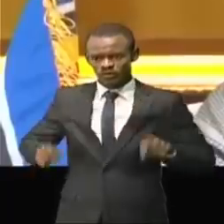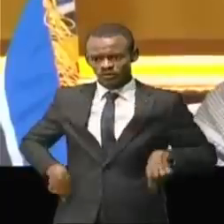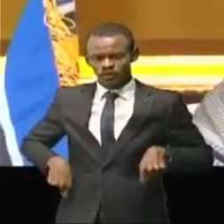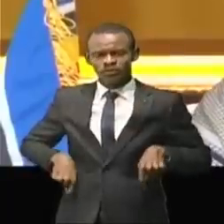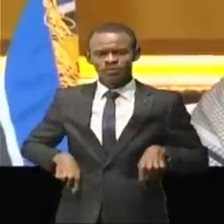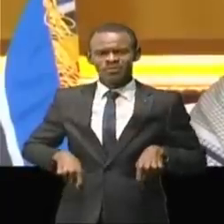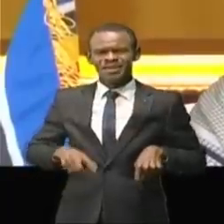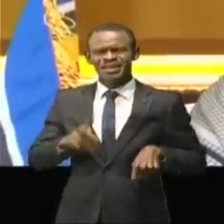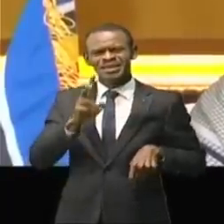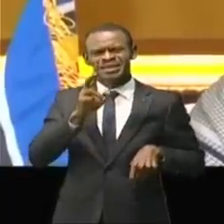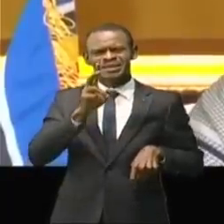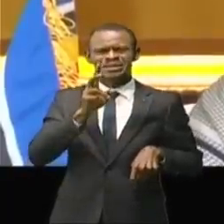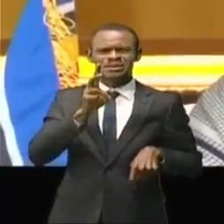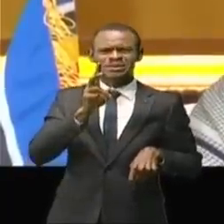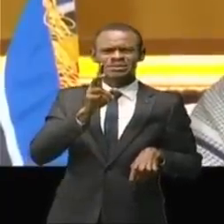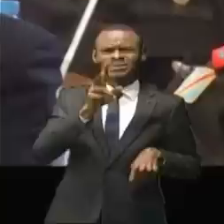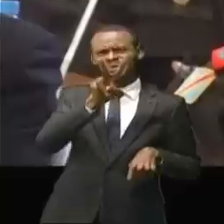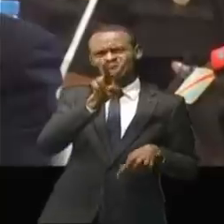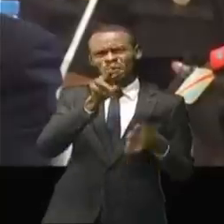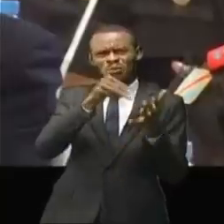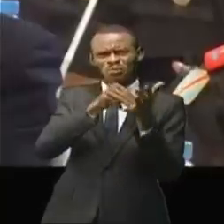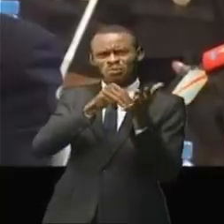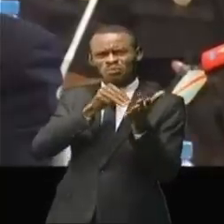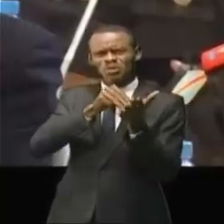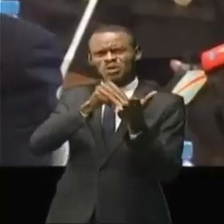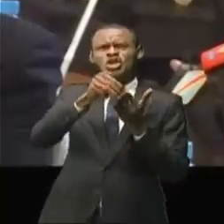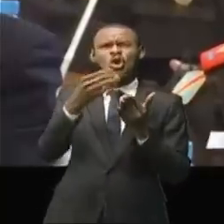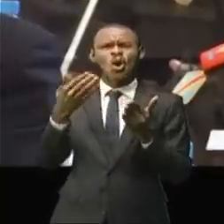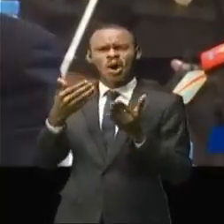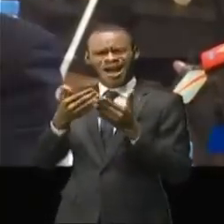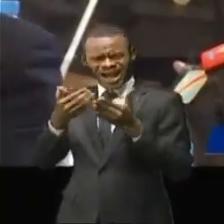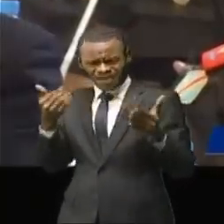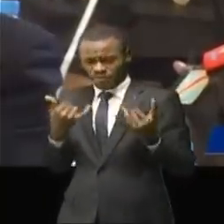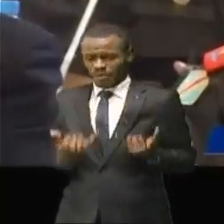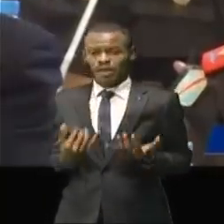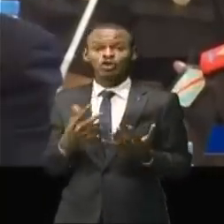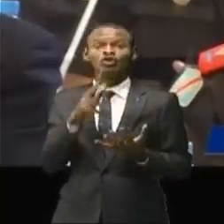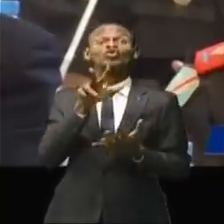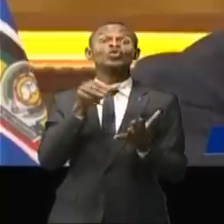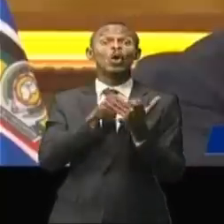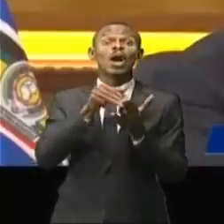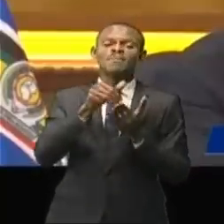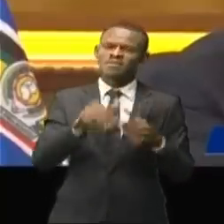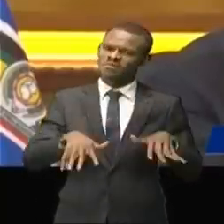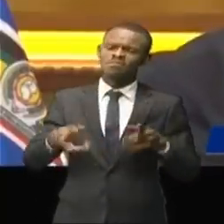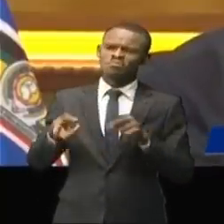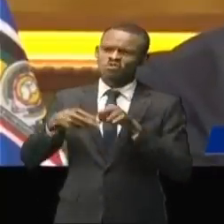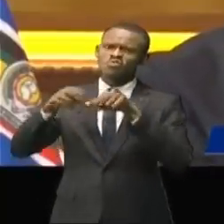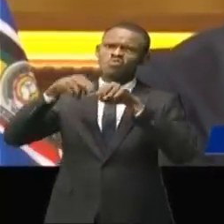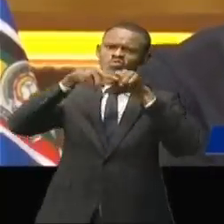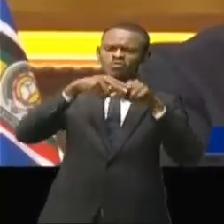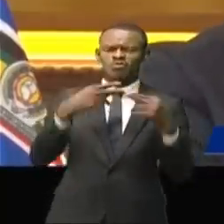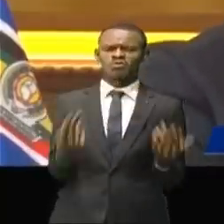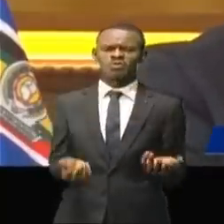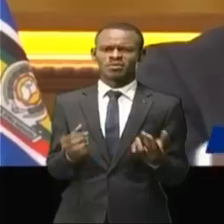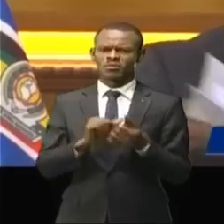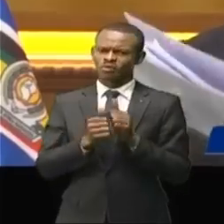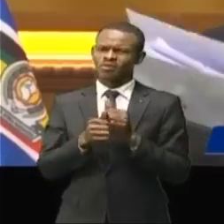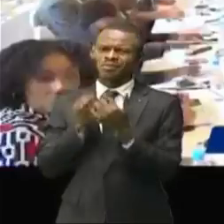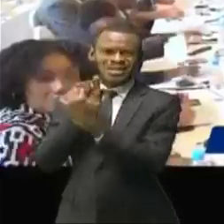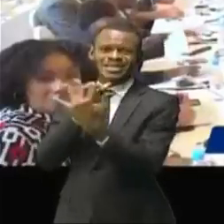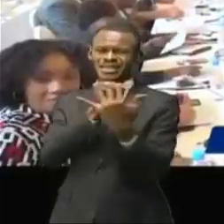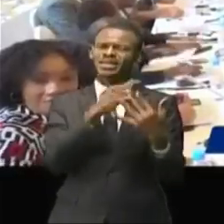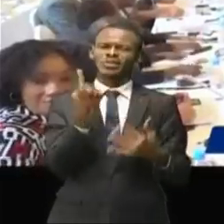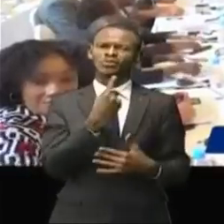personnes contraintes aujourd'hui à l'errance suite à la violation du cessez le feu par le M23 sans omettre